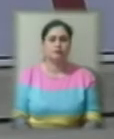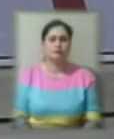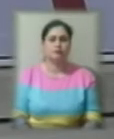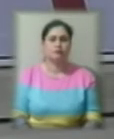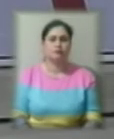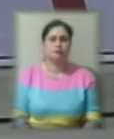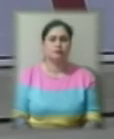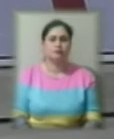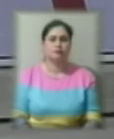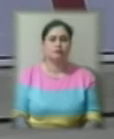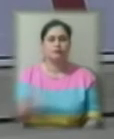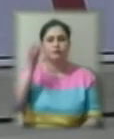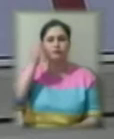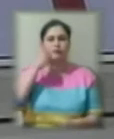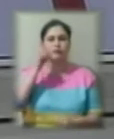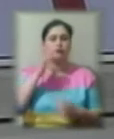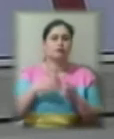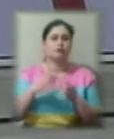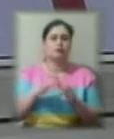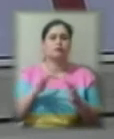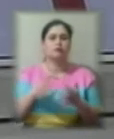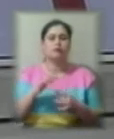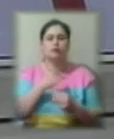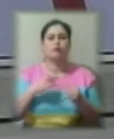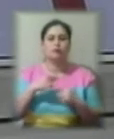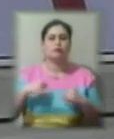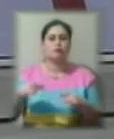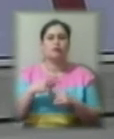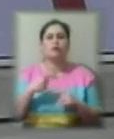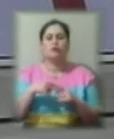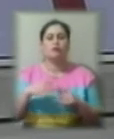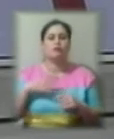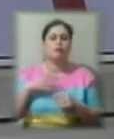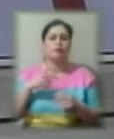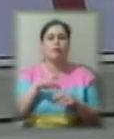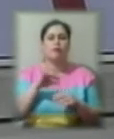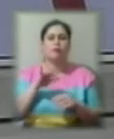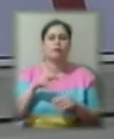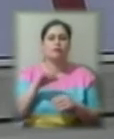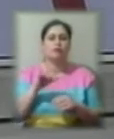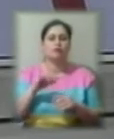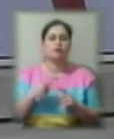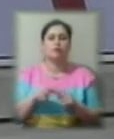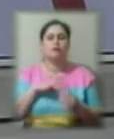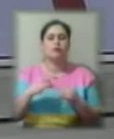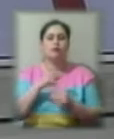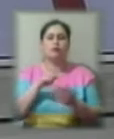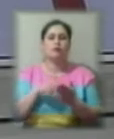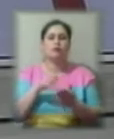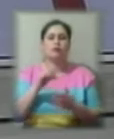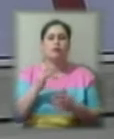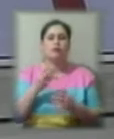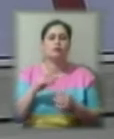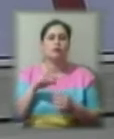Нагадаю, вчора у Херсоні відбувся круглий стіл за участі колишніх політичних в'язнів. Обговорювали питання деокупації півострова та адаптації